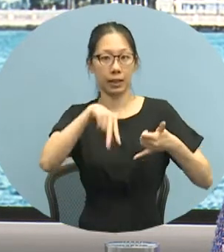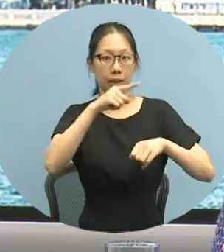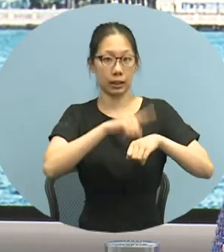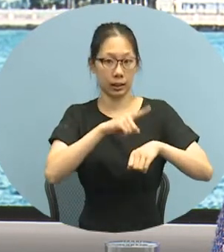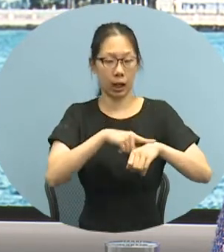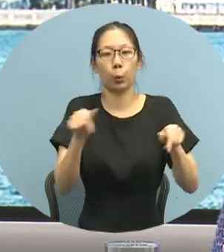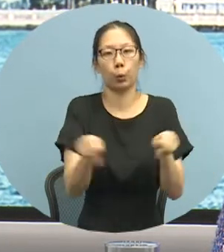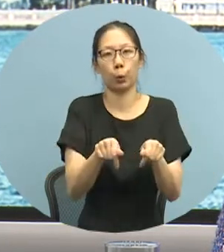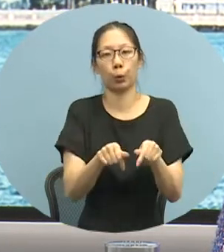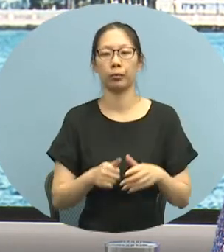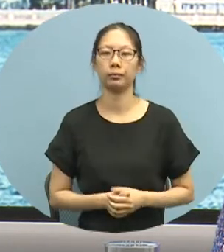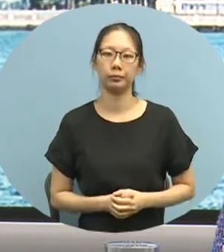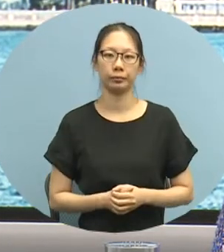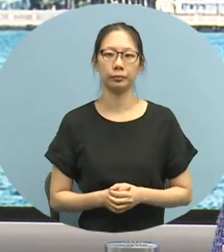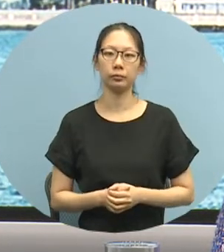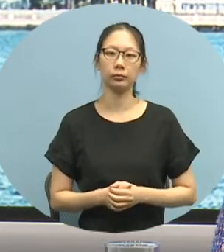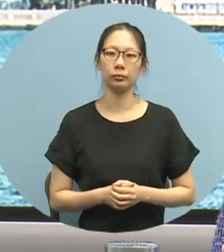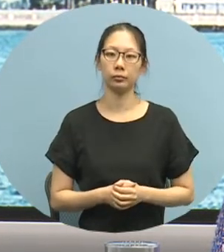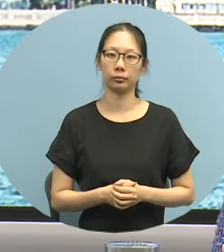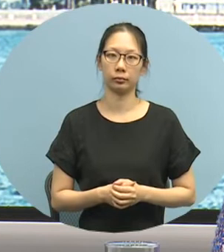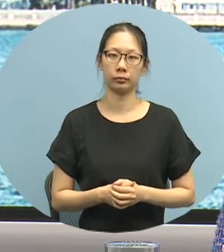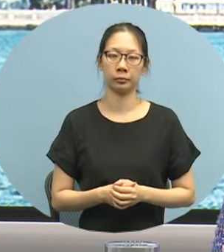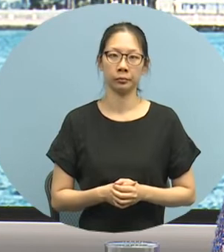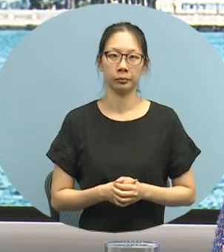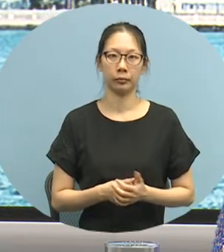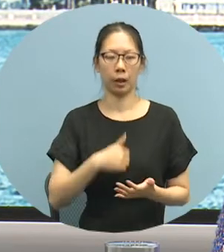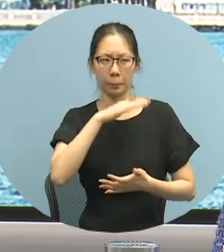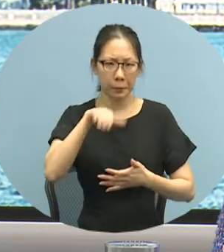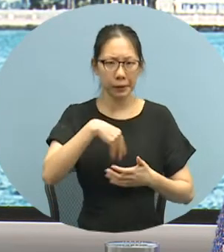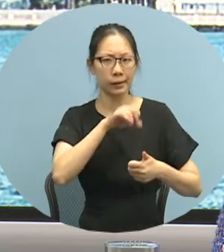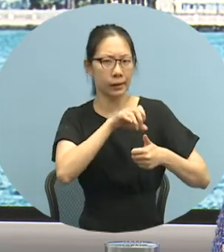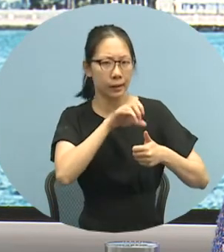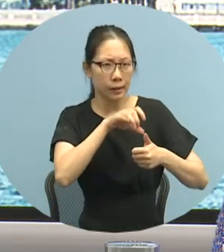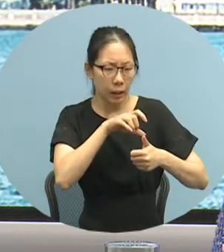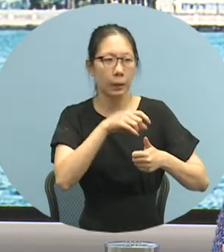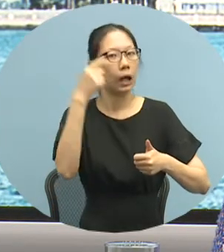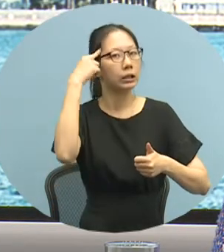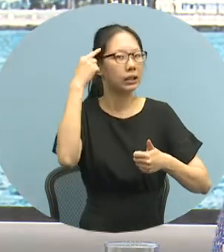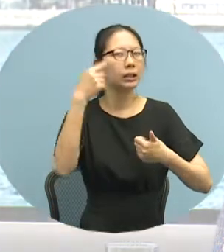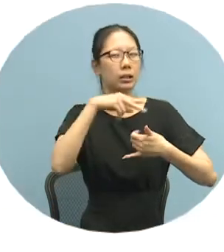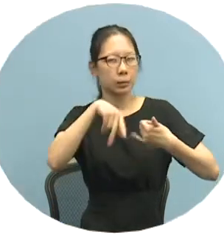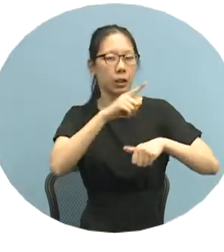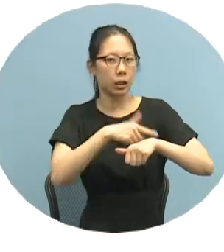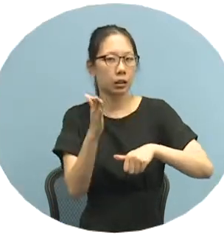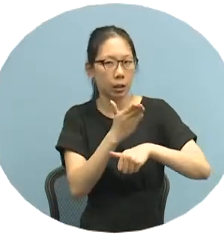候時間是會比較短，據我們了解應該是大約4小時左右的。